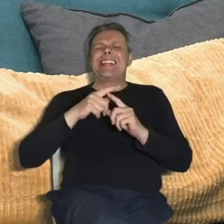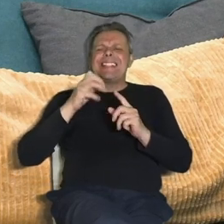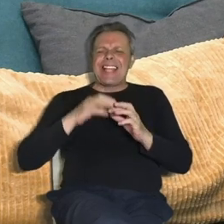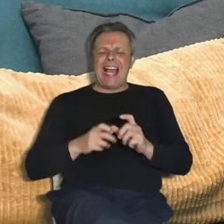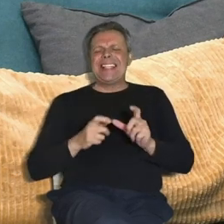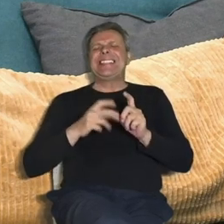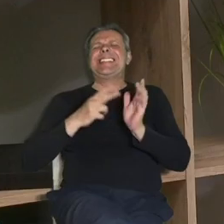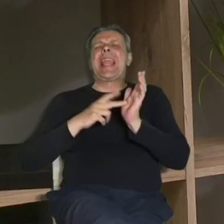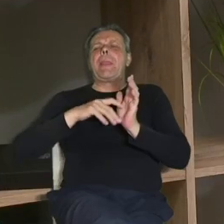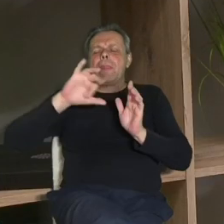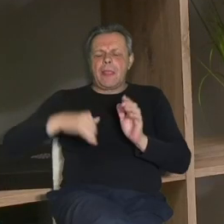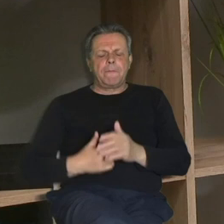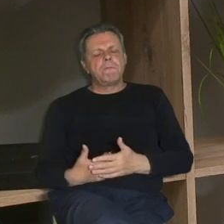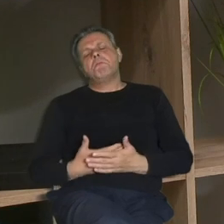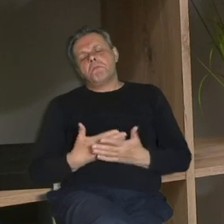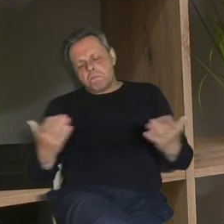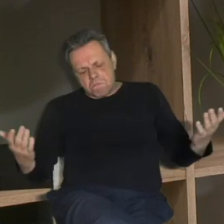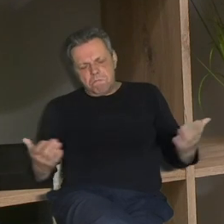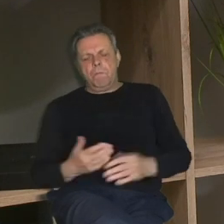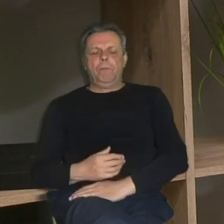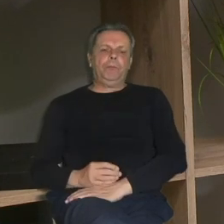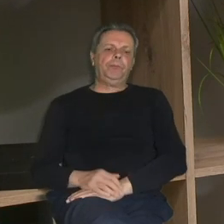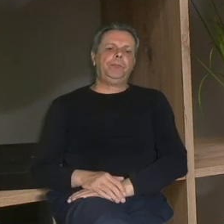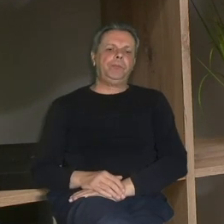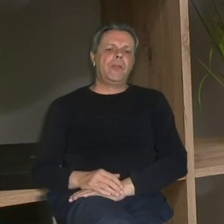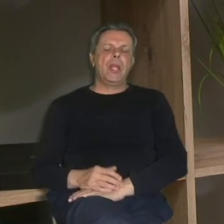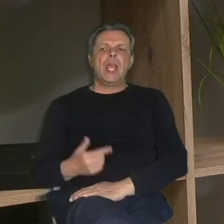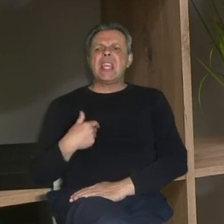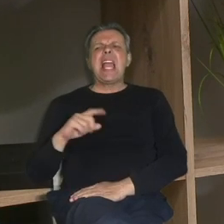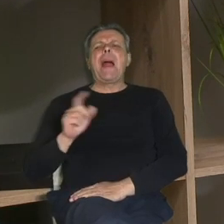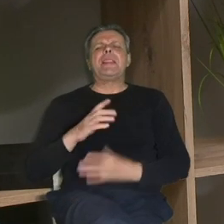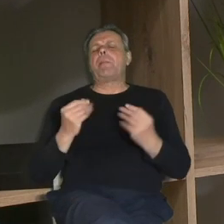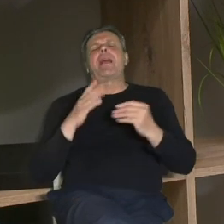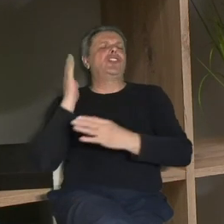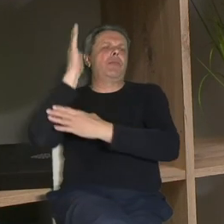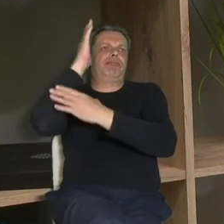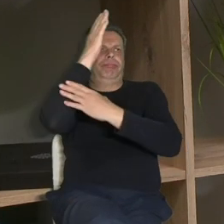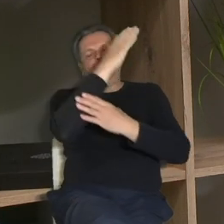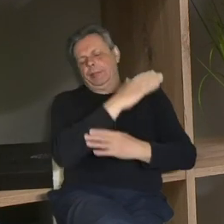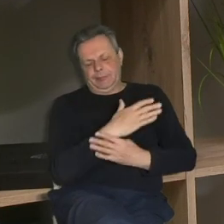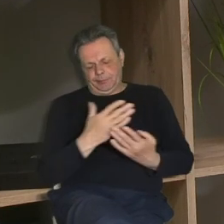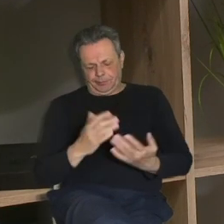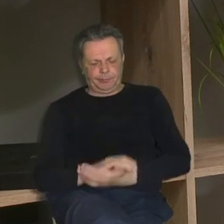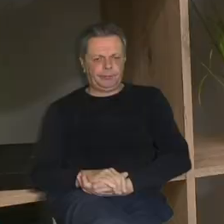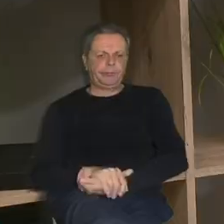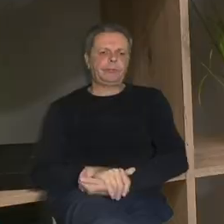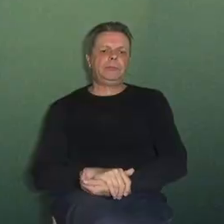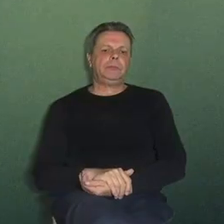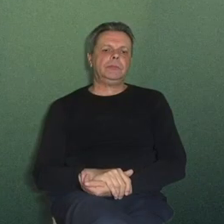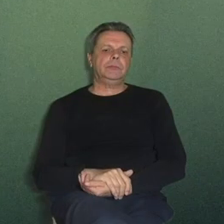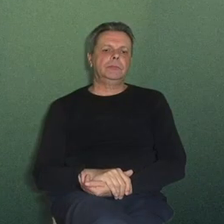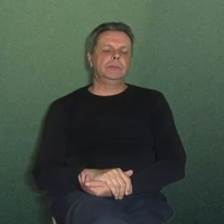Sinjska i tako. Dakle, ta svetišta koja su evo, recimo dostupnija. Nisam negdje baš previše išao još dalje. Pitat ću vas još neke zgodne stvari.